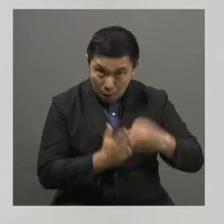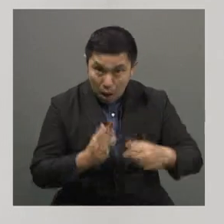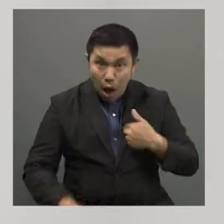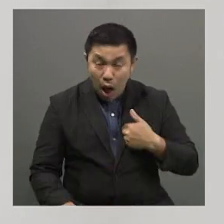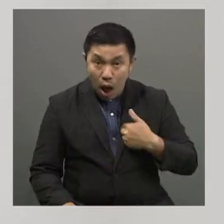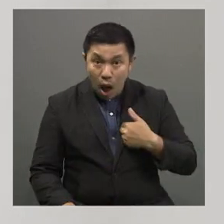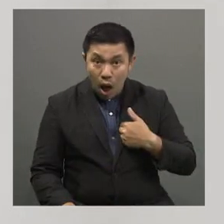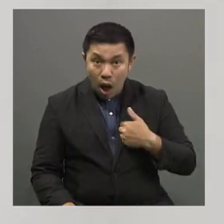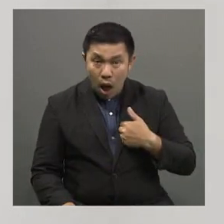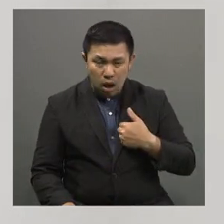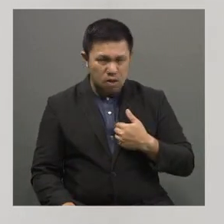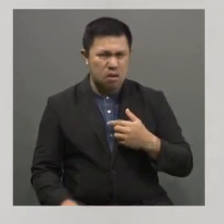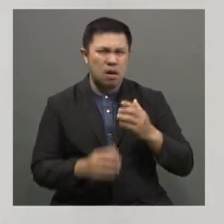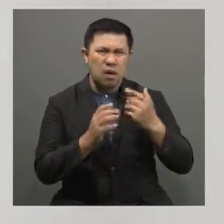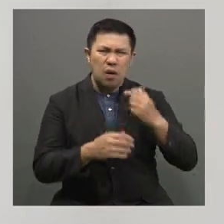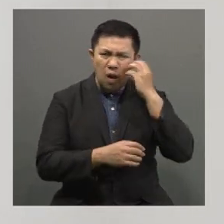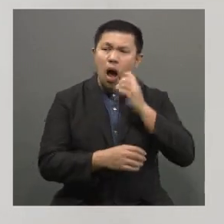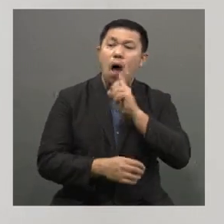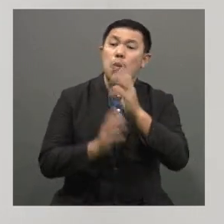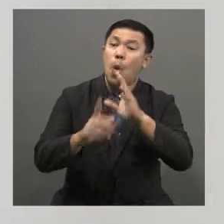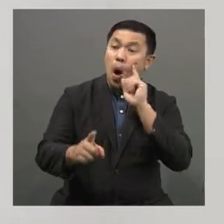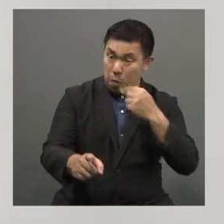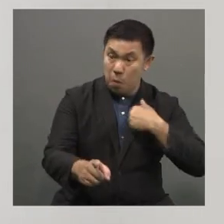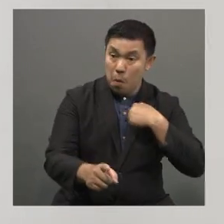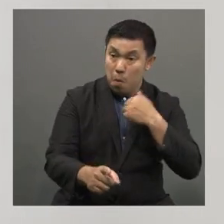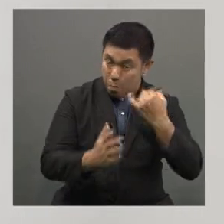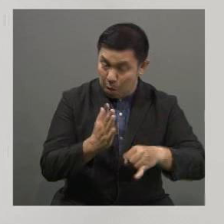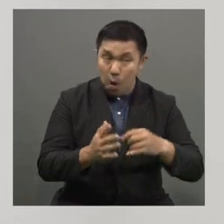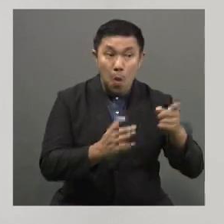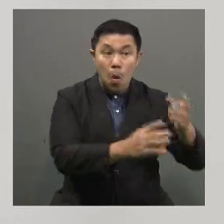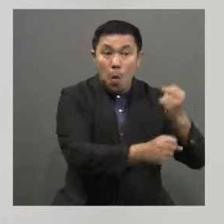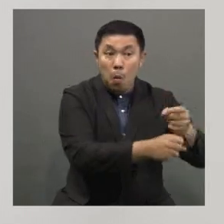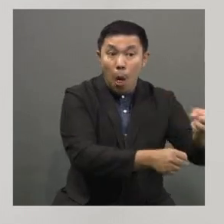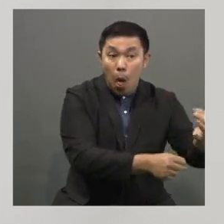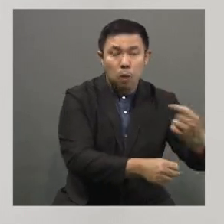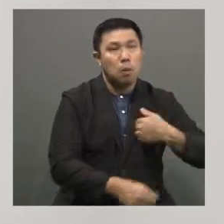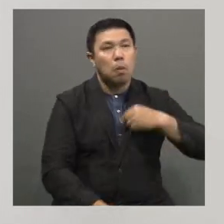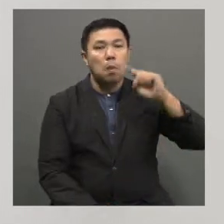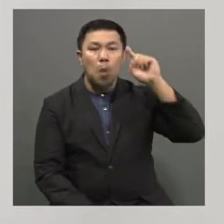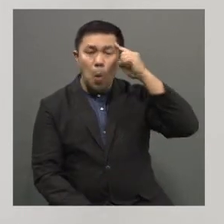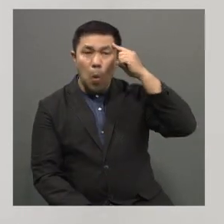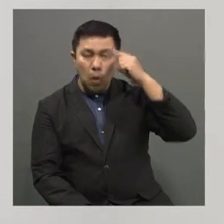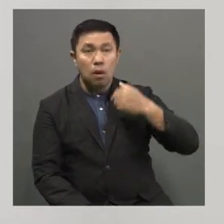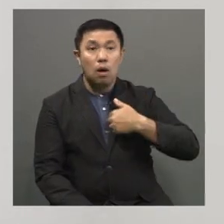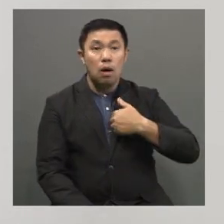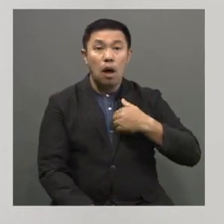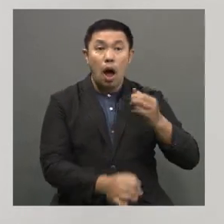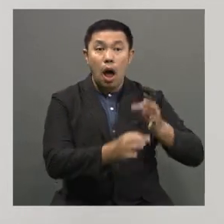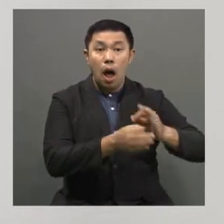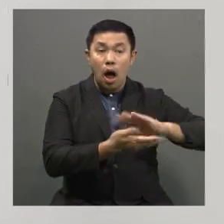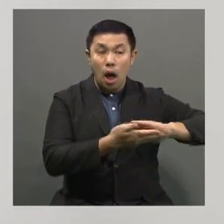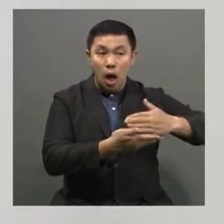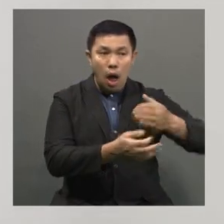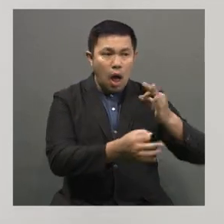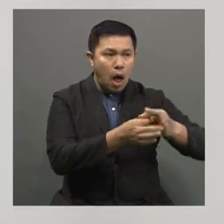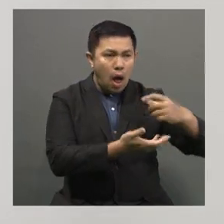อันเนี้ยตอนบิ๊กโจ๊ก็ถามนักข่าวแบบนี้คือท่านก็บอกว่าถ้าลูกน้องน้องจะไปใช้เนี่ยผมก็ไม่ทราบตั้งคำถามว่าถ้าบัญชีม้าโอนเงินเข้า